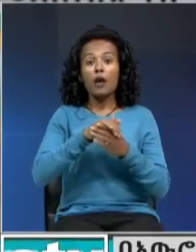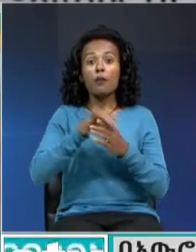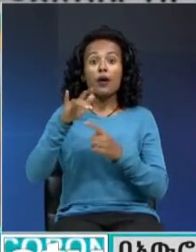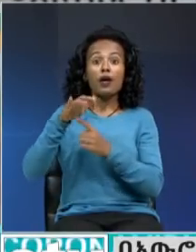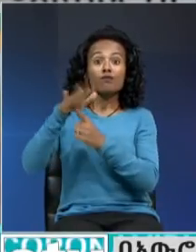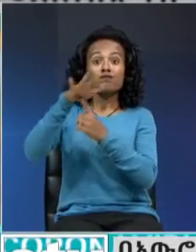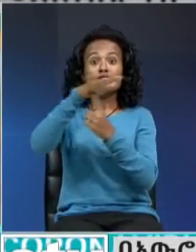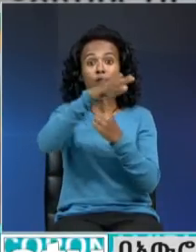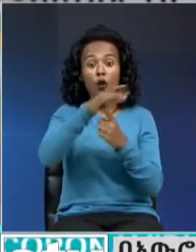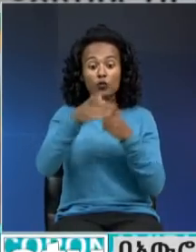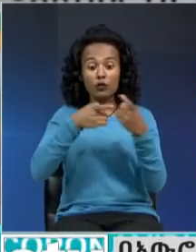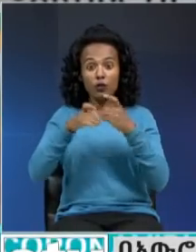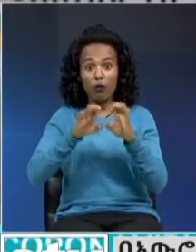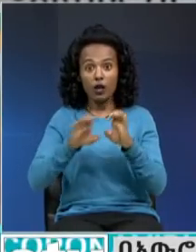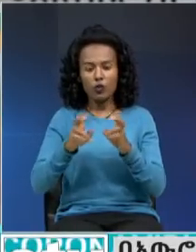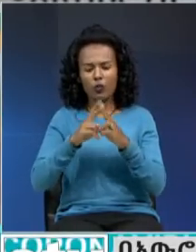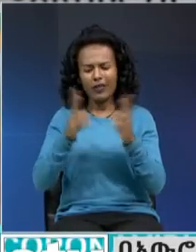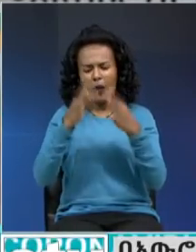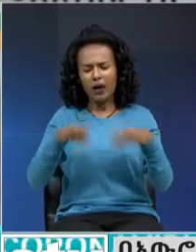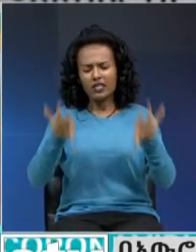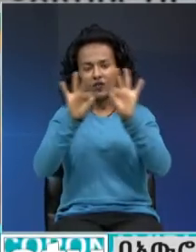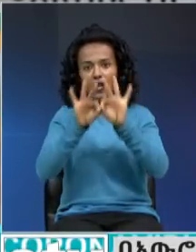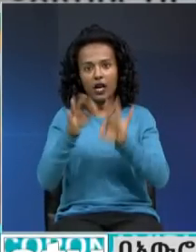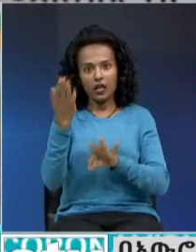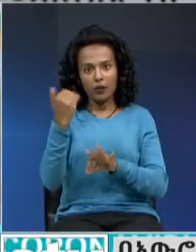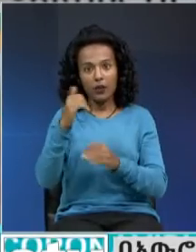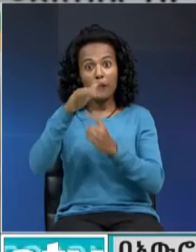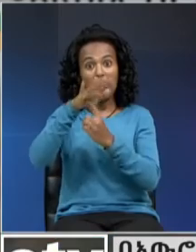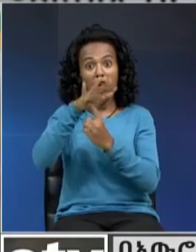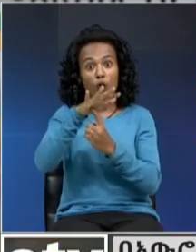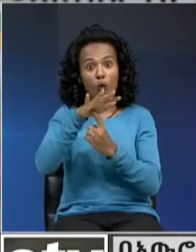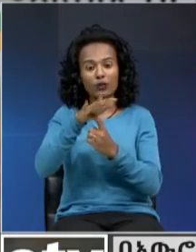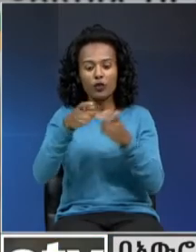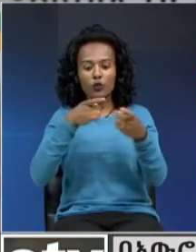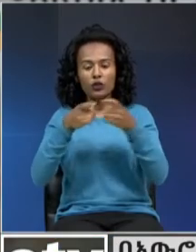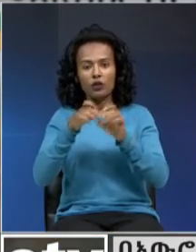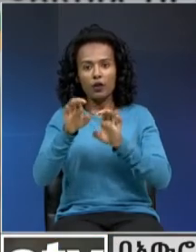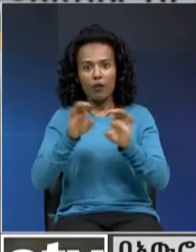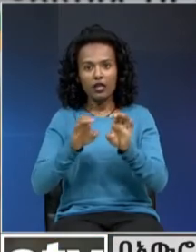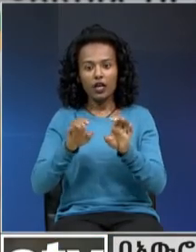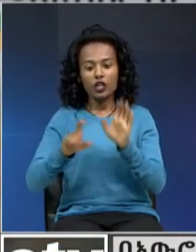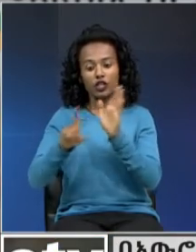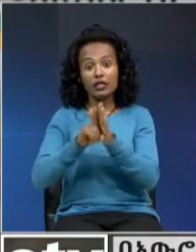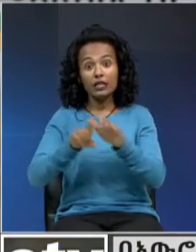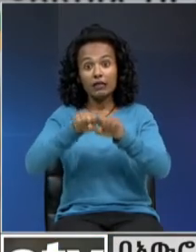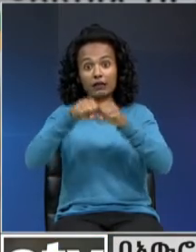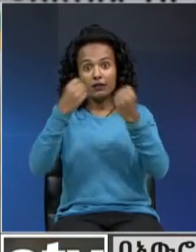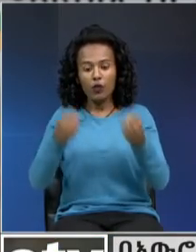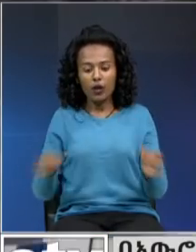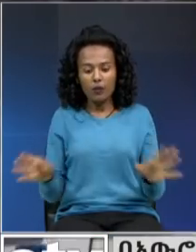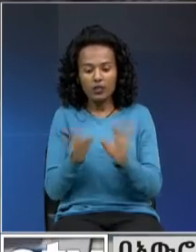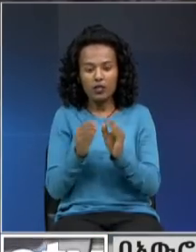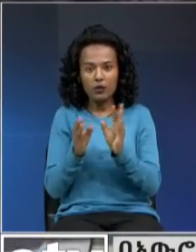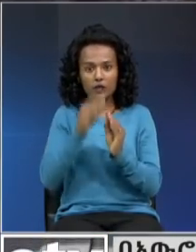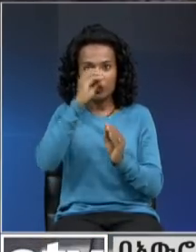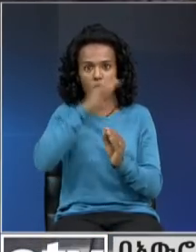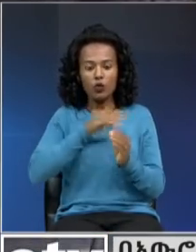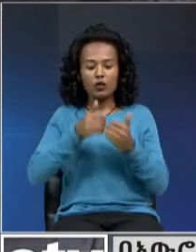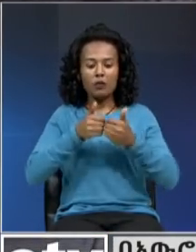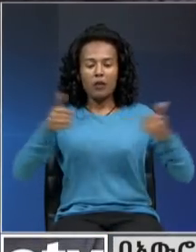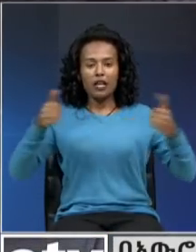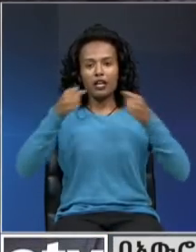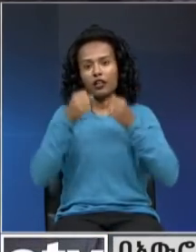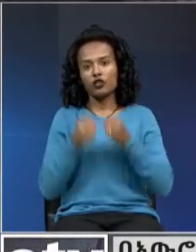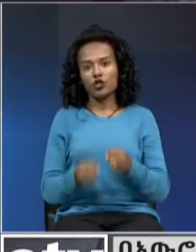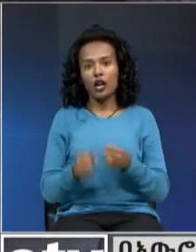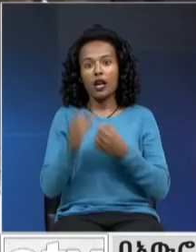በአየር ላይ ቁጥጥር ማድረጉ እጅግ አስፈላጊ ነው። በሄሊኮፕተር ቁጥጥር ማድረጋችን እርግጥ ሰው የሚሰበሰቡ ሰዎችን ለመለየት